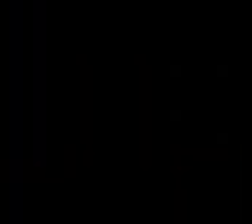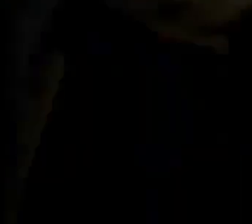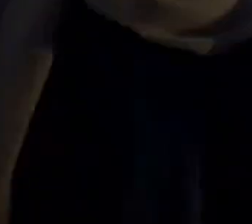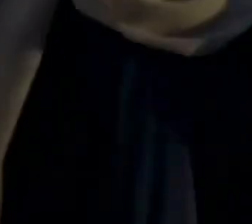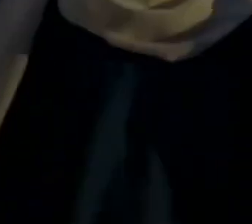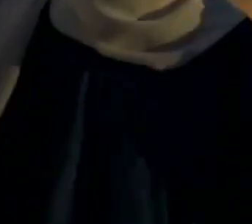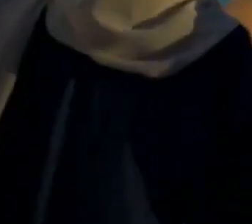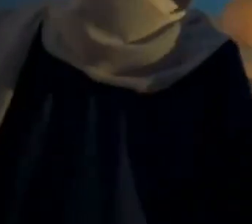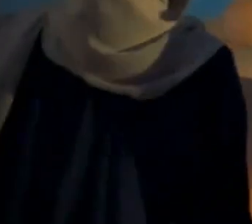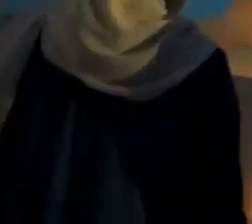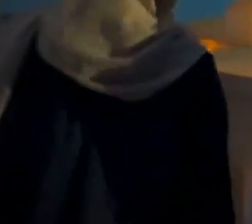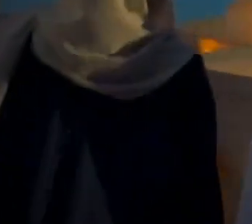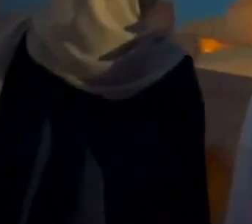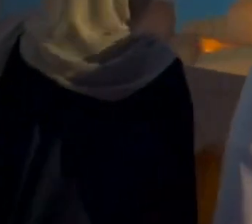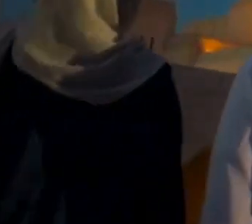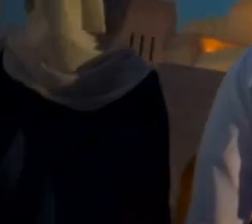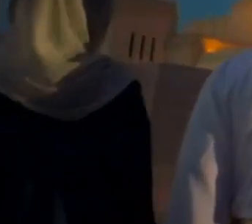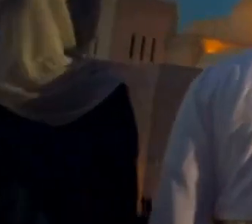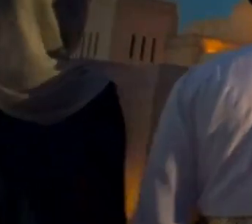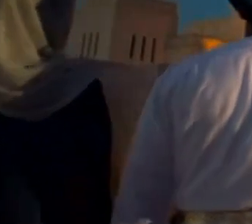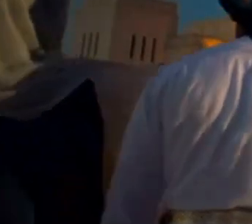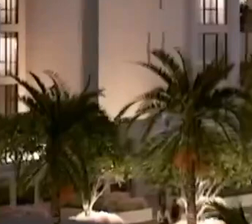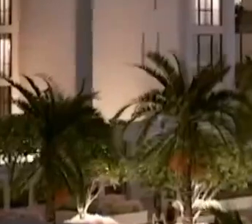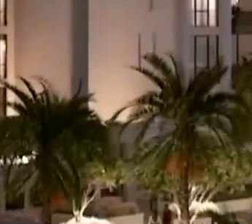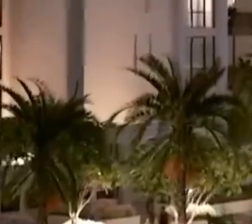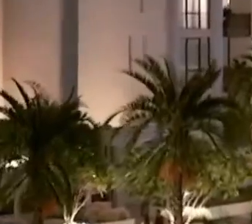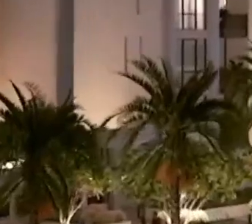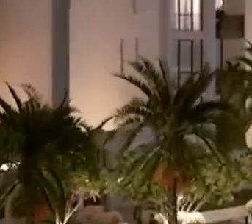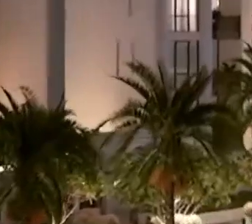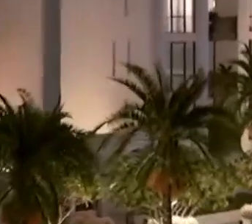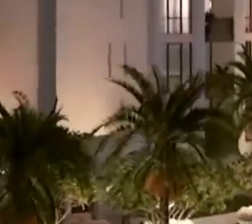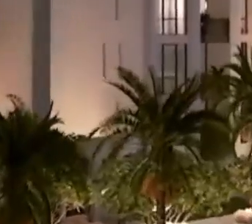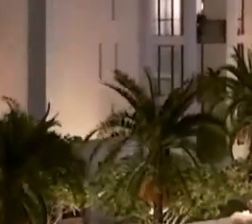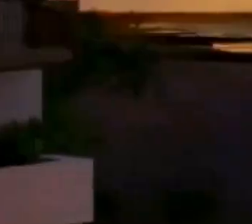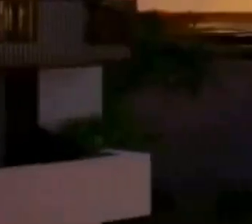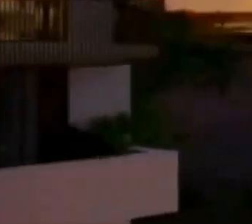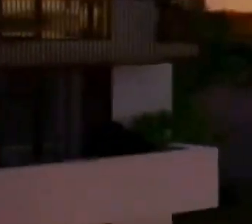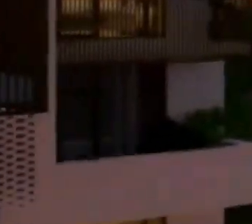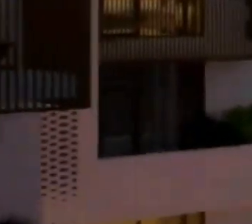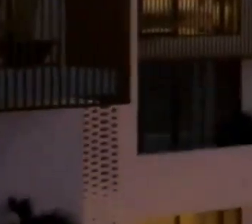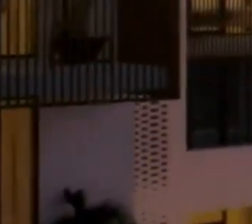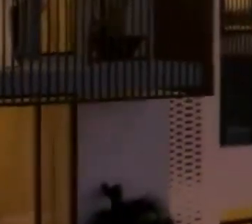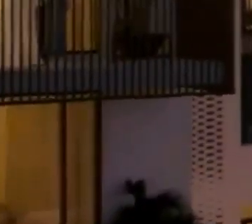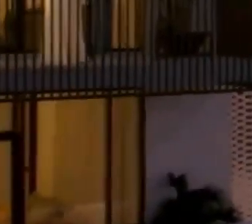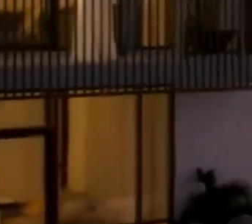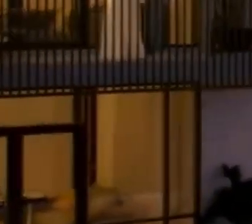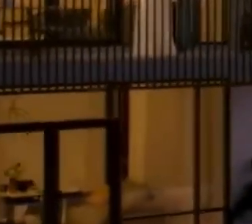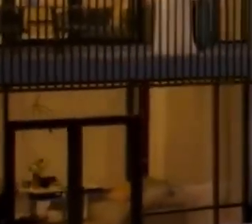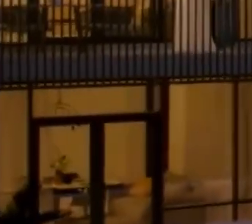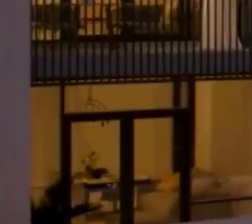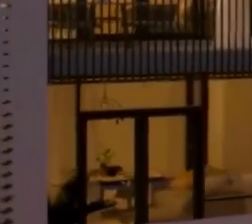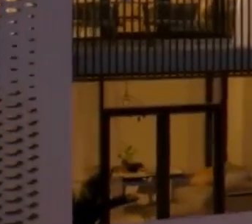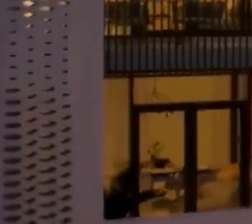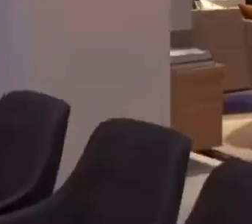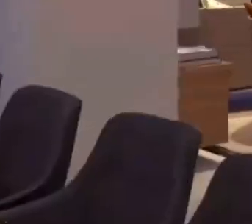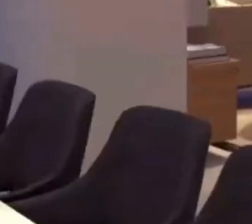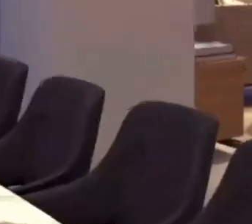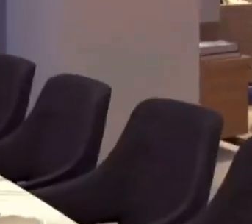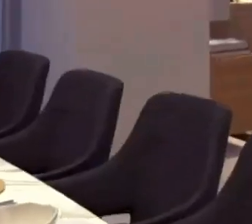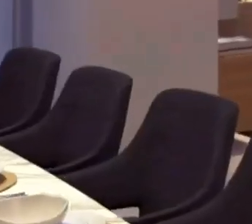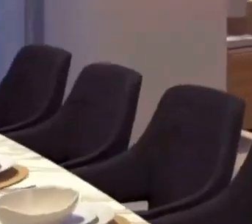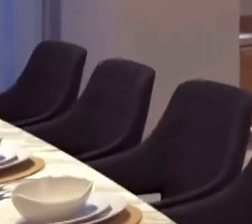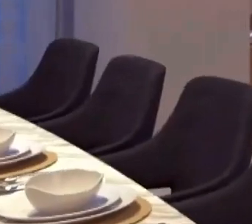خيال. بموقع حيوي ومميز على شاطئ القرم في مسقط الجميلة، لقيت بيتي في شقق ريزيدنس